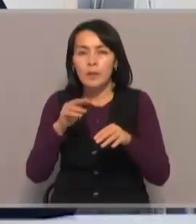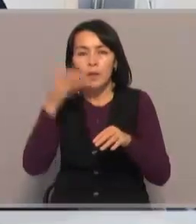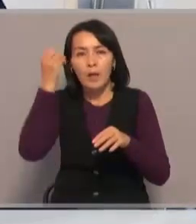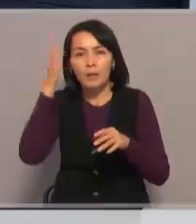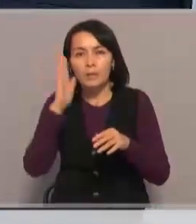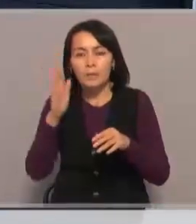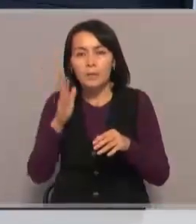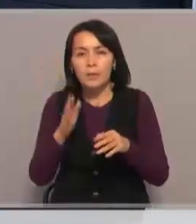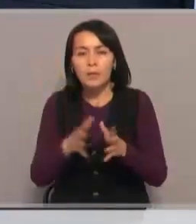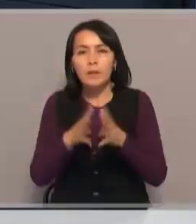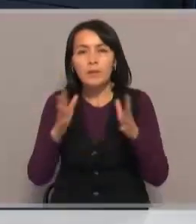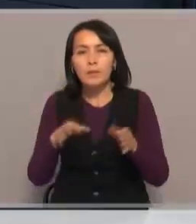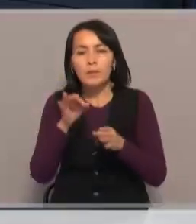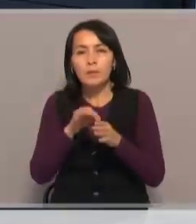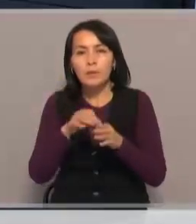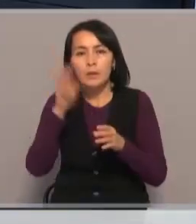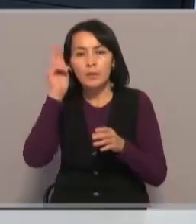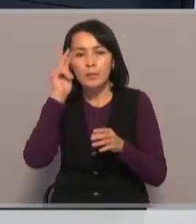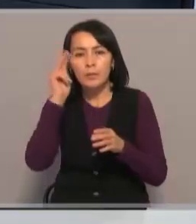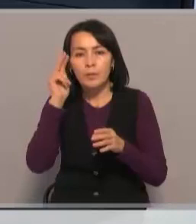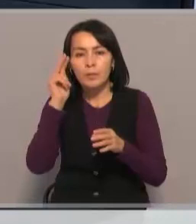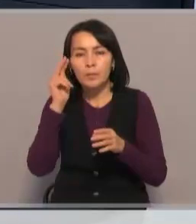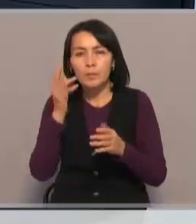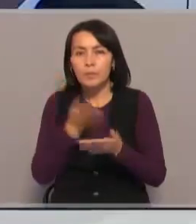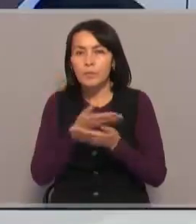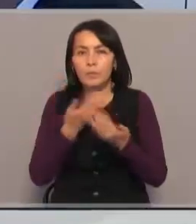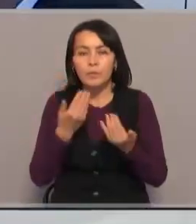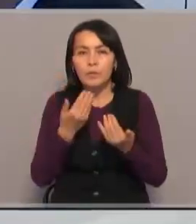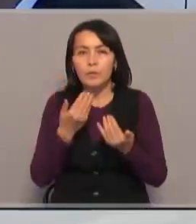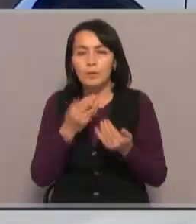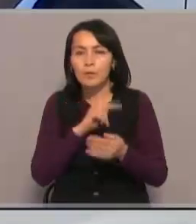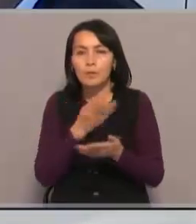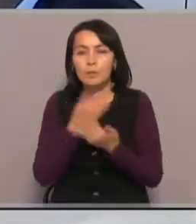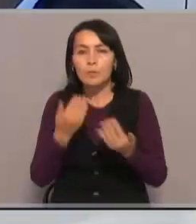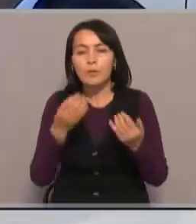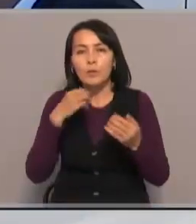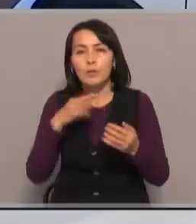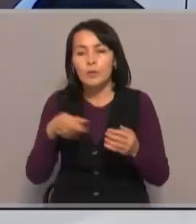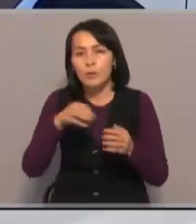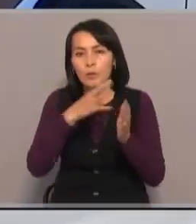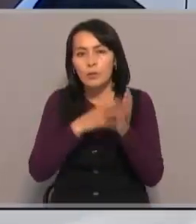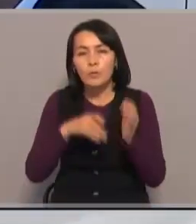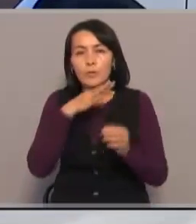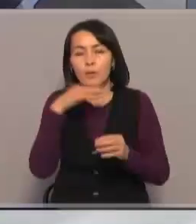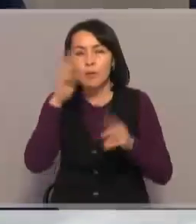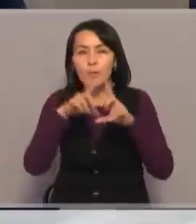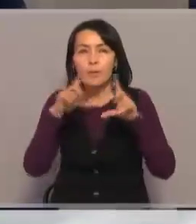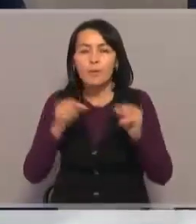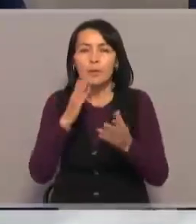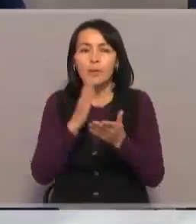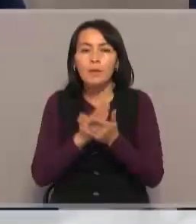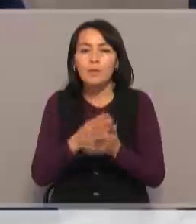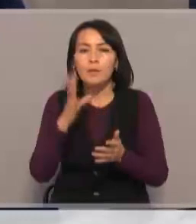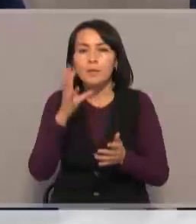Біз мынау білімді жоғарылатпай, біз еш нәрсеге жете алмаймыз. Бүгінде Түркістан облысында 900-ден астам мектеп бар болса,